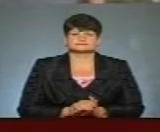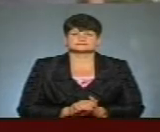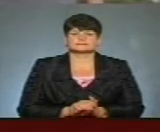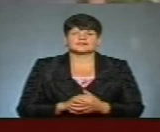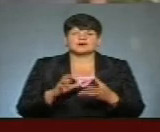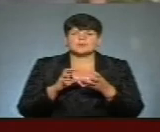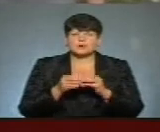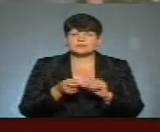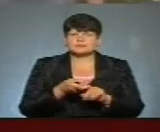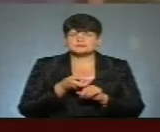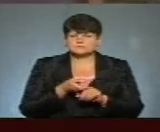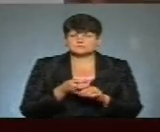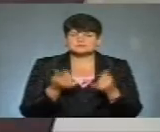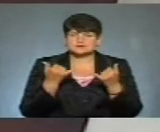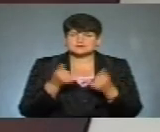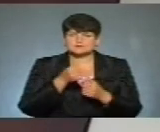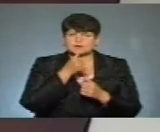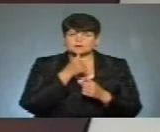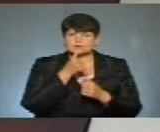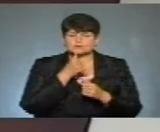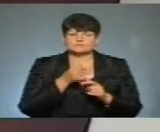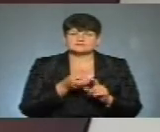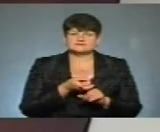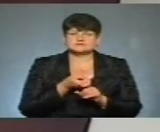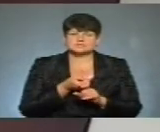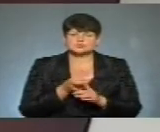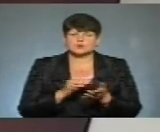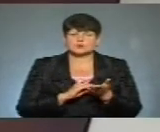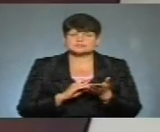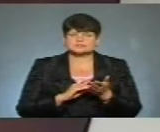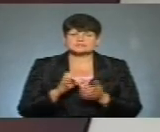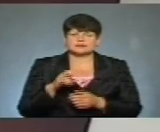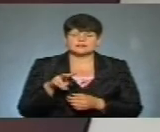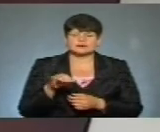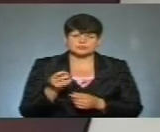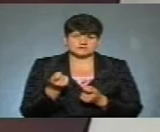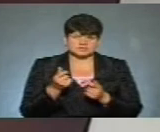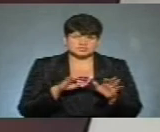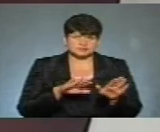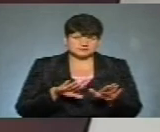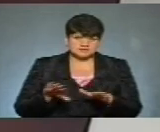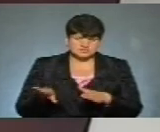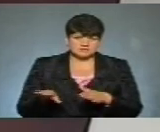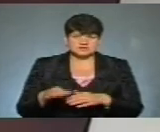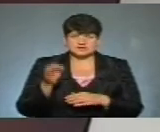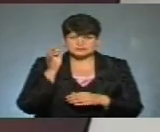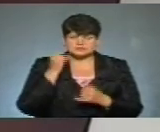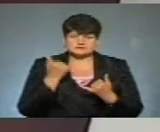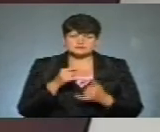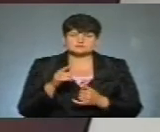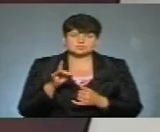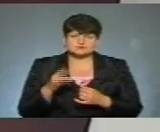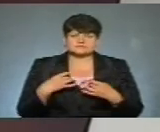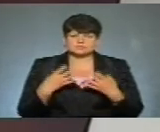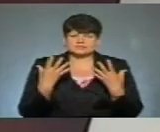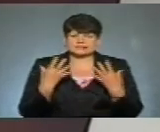Проблеми зі зв'язком. Зараз ми попробуємо зв'язатися з кореспонденткою Світланою Лазорик трішки пізніше. Нагадаю, зараз у Зборові святкують